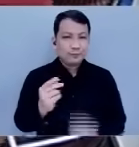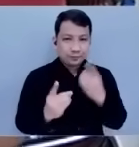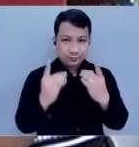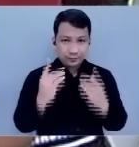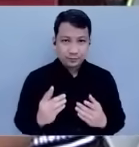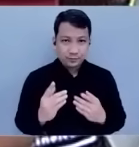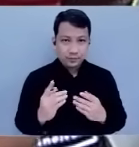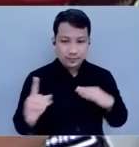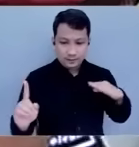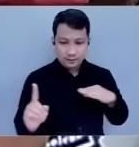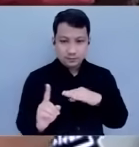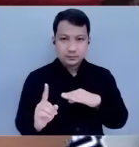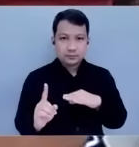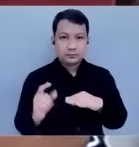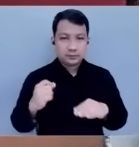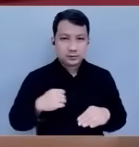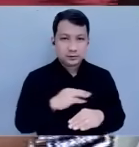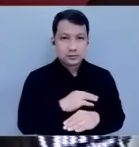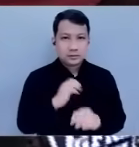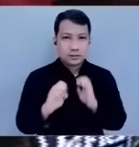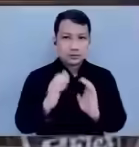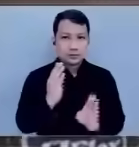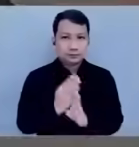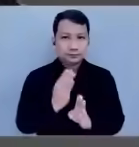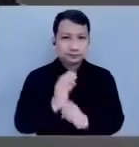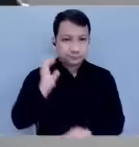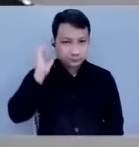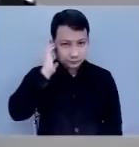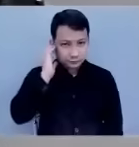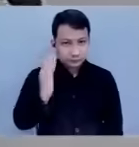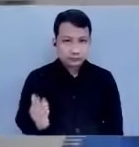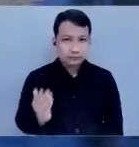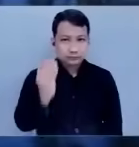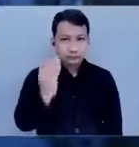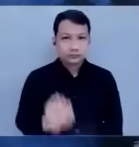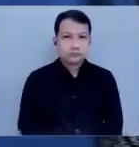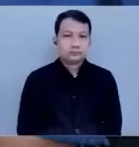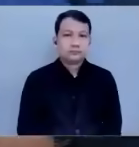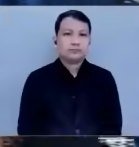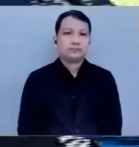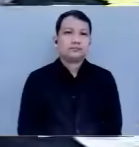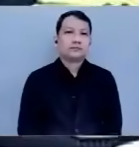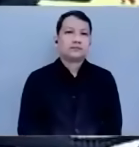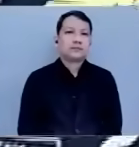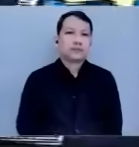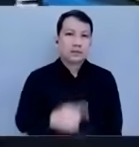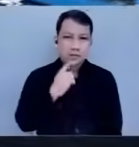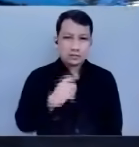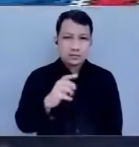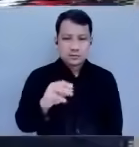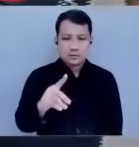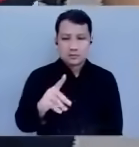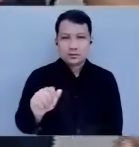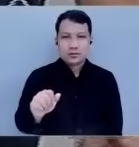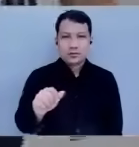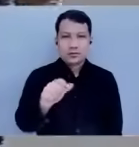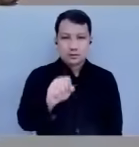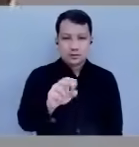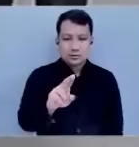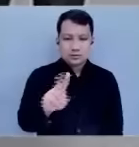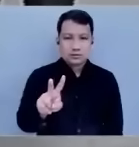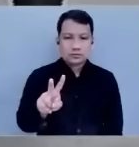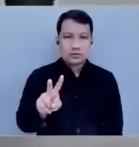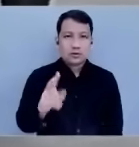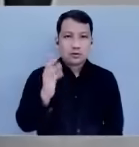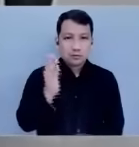ng kanyang mga tauhan sa EDSA Busway sa Cubao kaninang umaga. Sinita ng MMDA ang SUV dahil dumaan ito sa